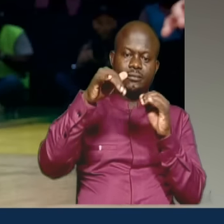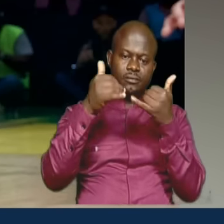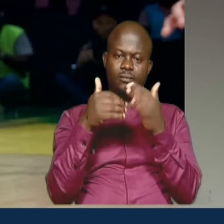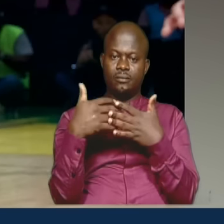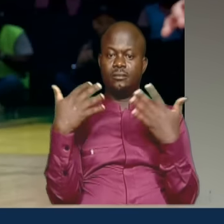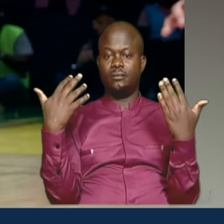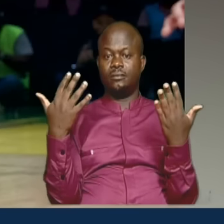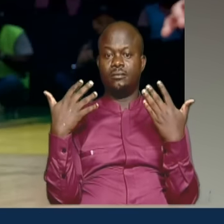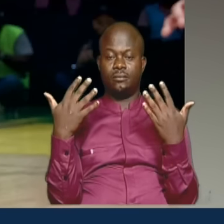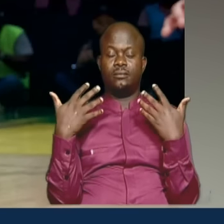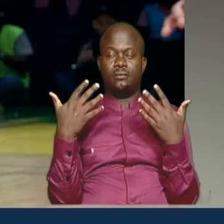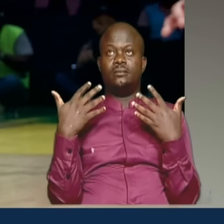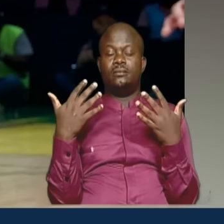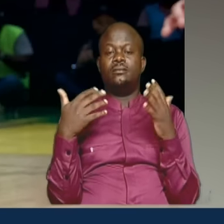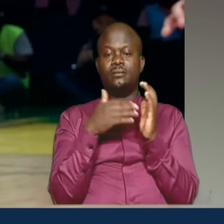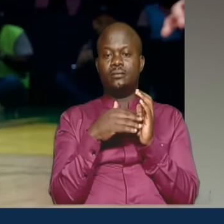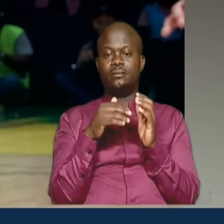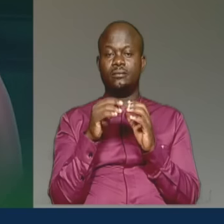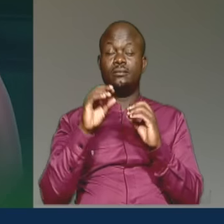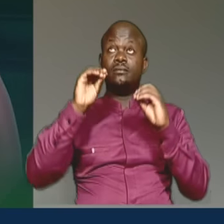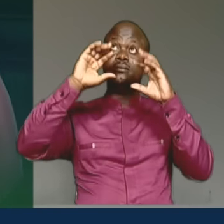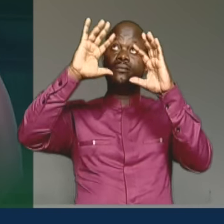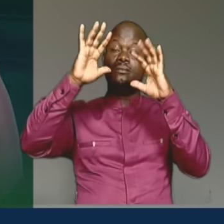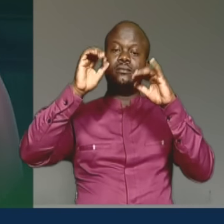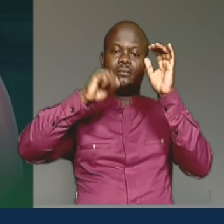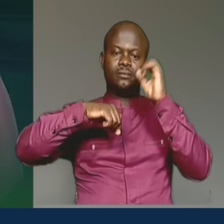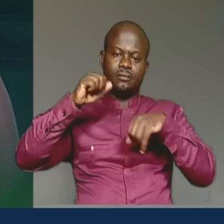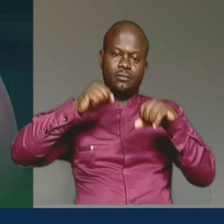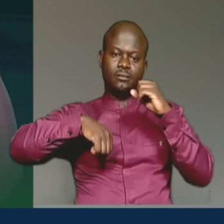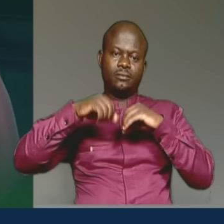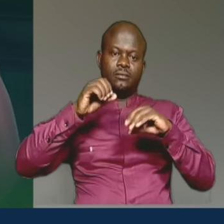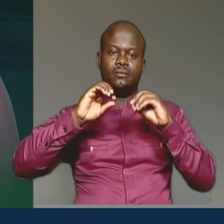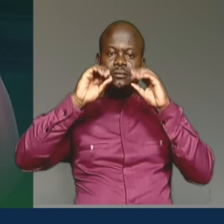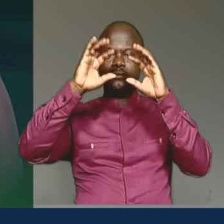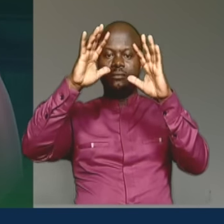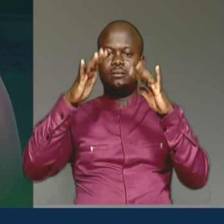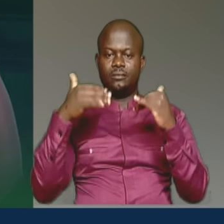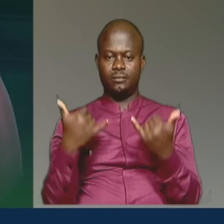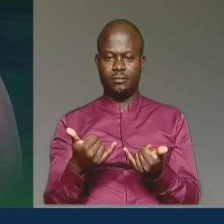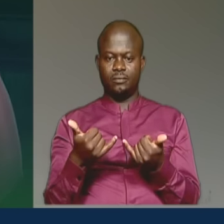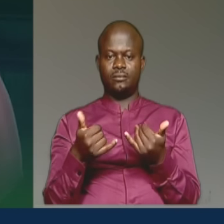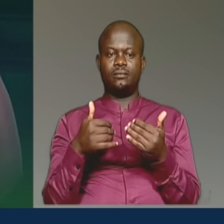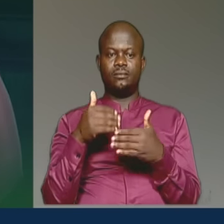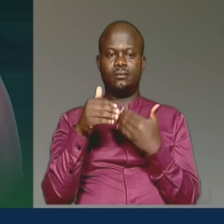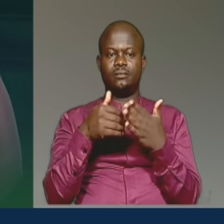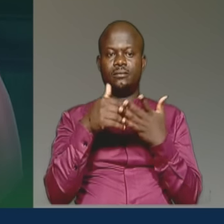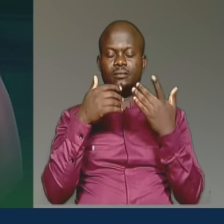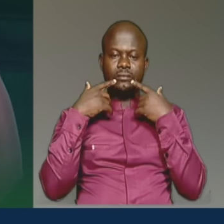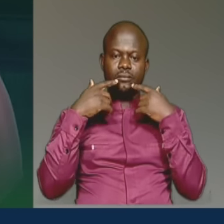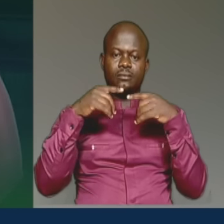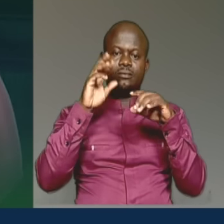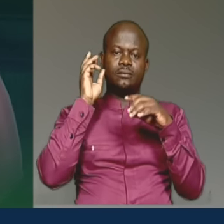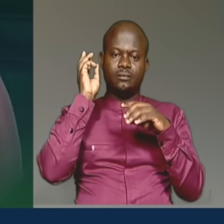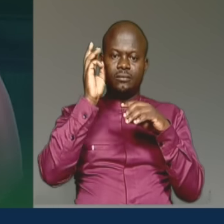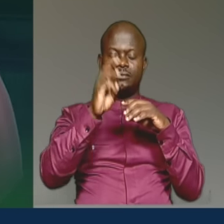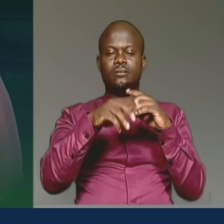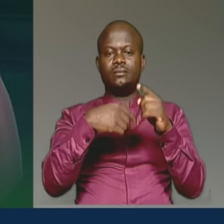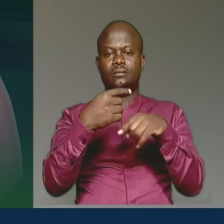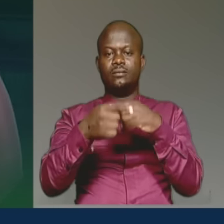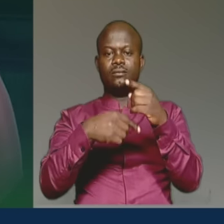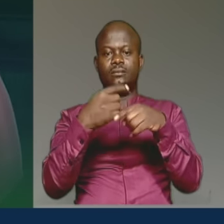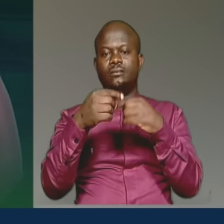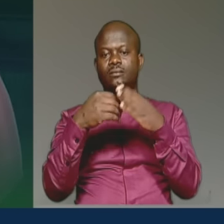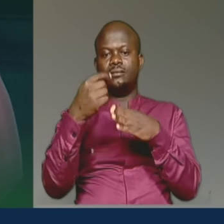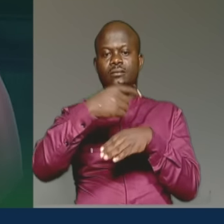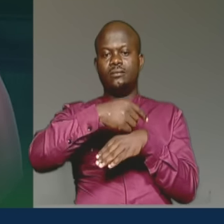kandi wa volleyball championnat y'umukino wa volleyball ikaba rero yamaze gutangazwa ko iza gukomeza ku